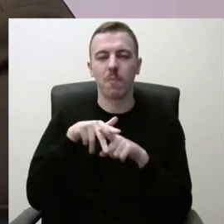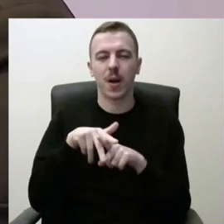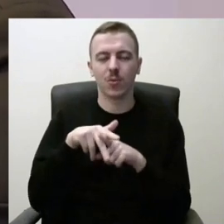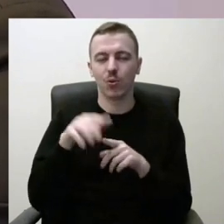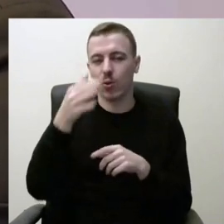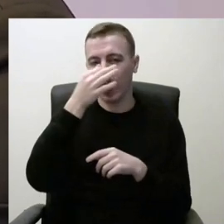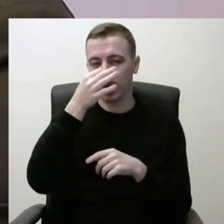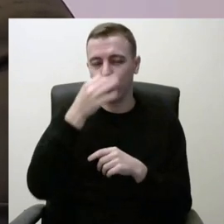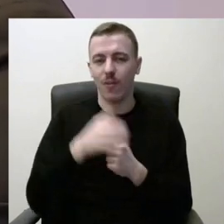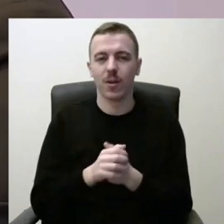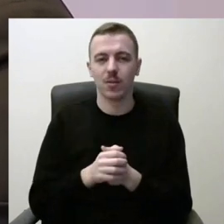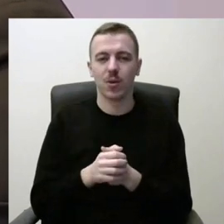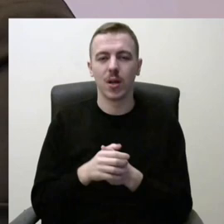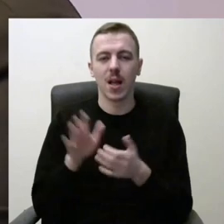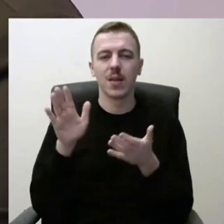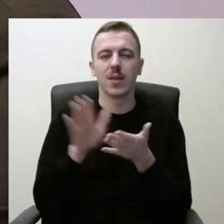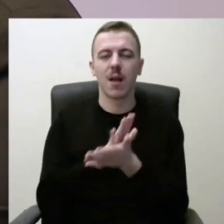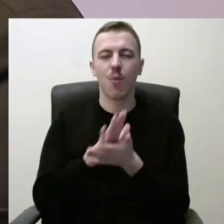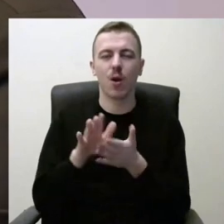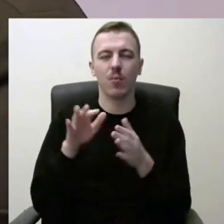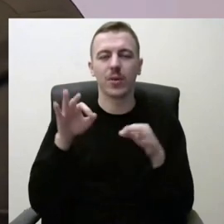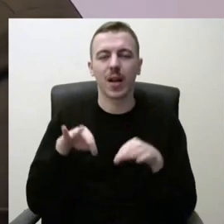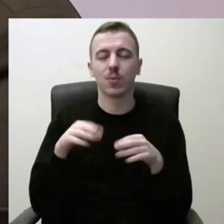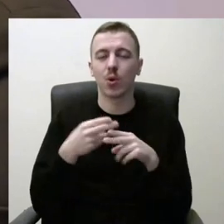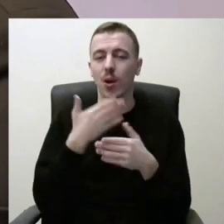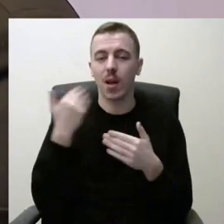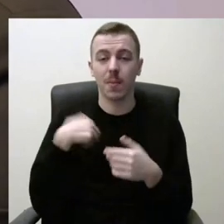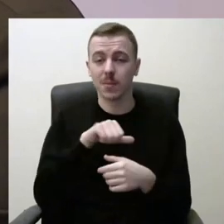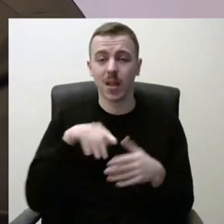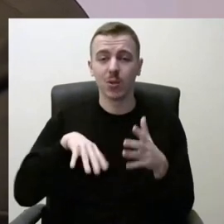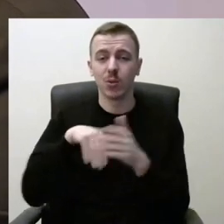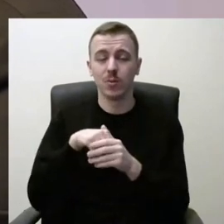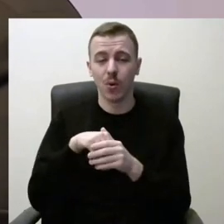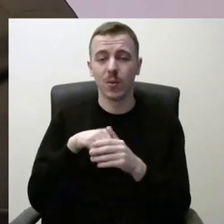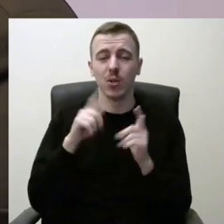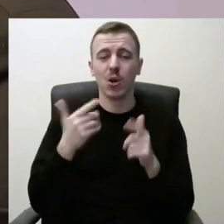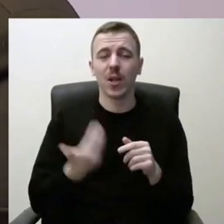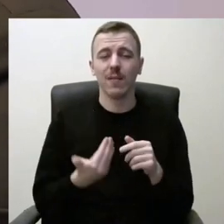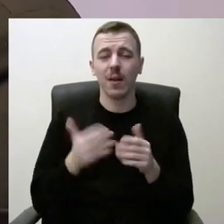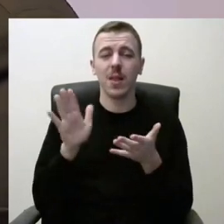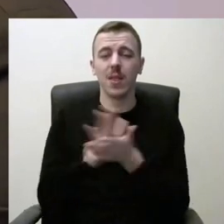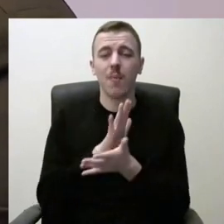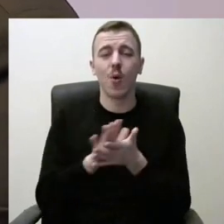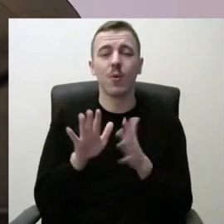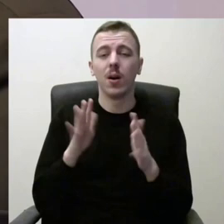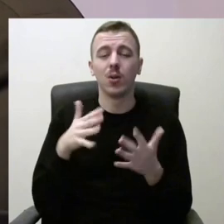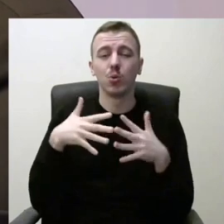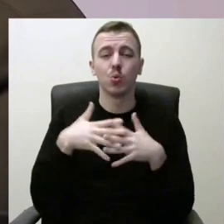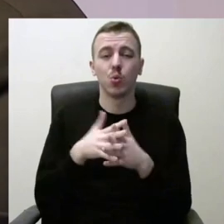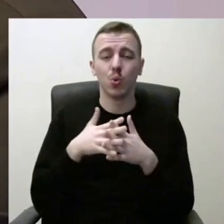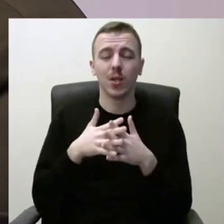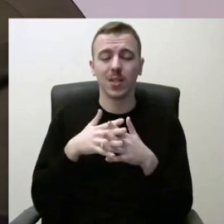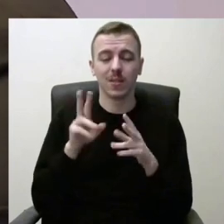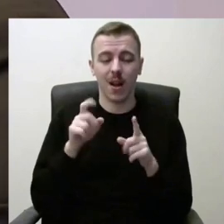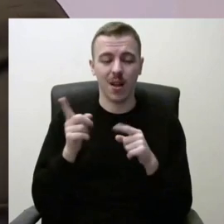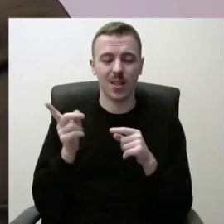profesorius, kad nemokamo kaip tokio transporto nėra, mes patys susimokam. Ir iš viso gyvenime nemokamas tai yra tik tai sūris spastose. Ir tai ne